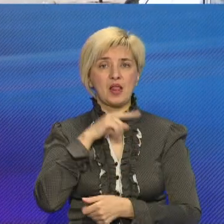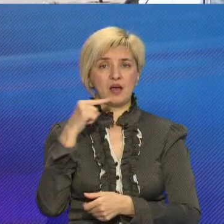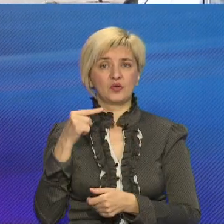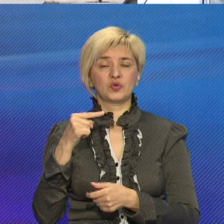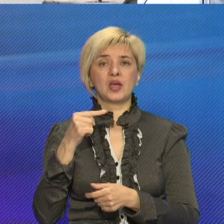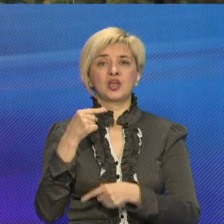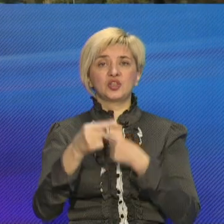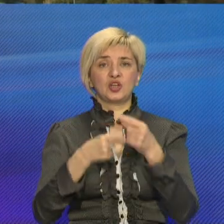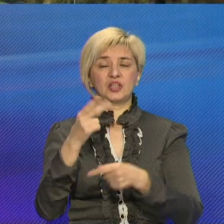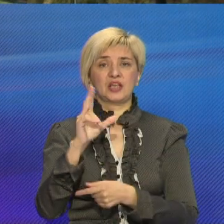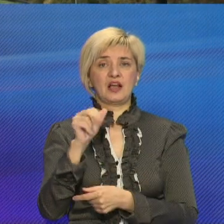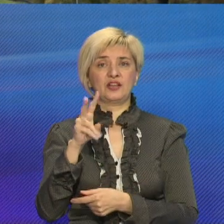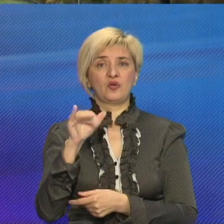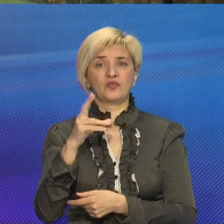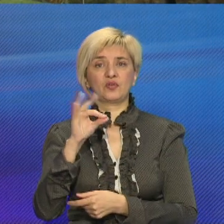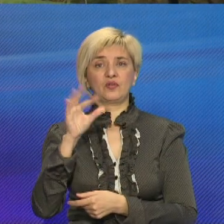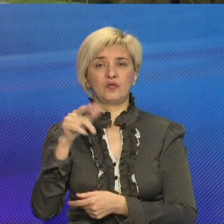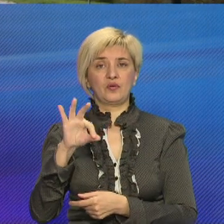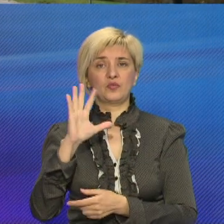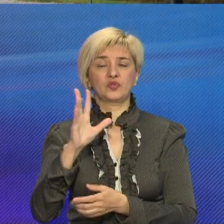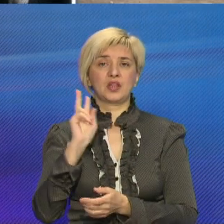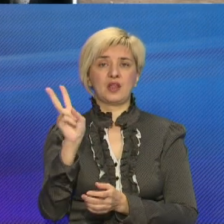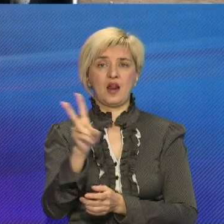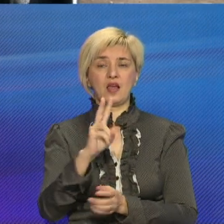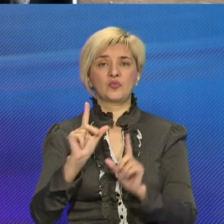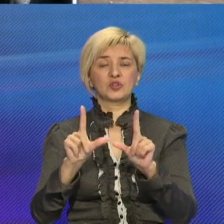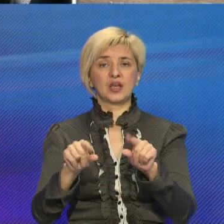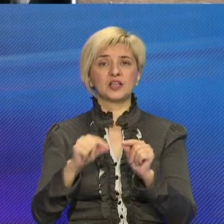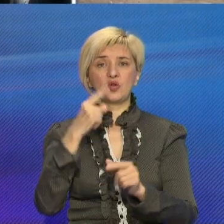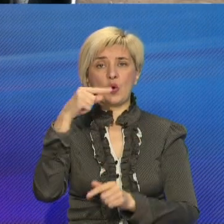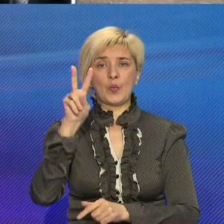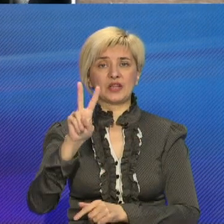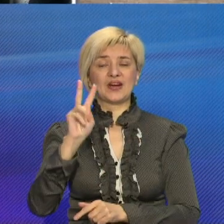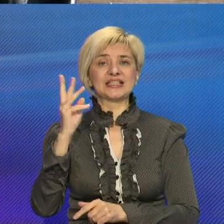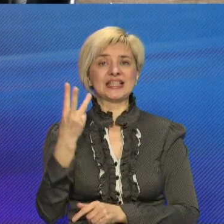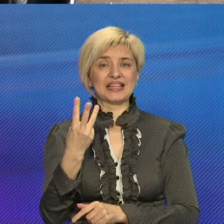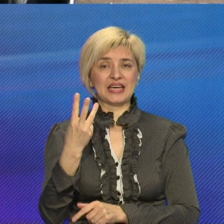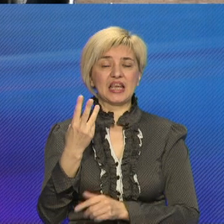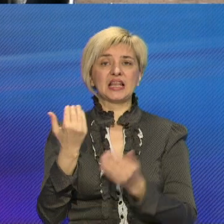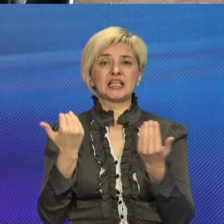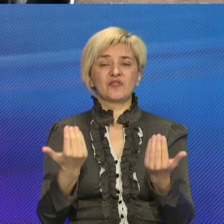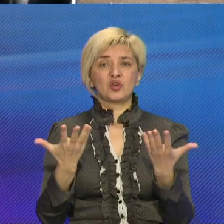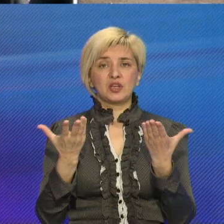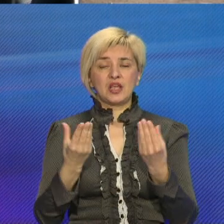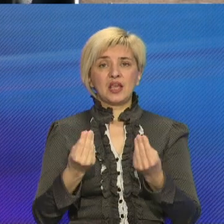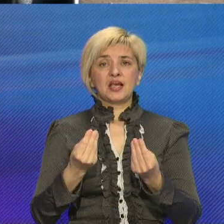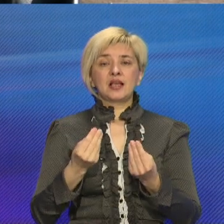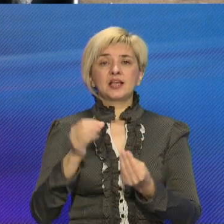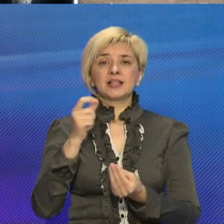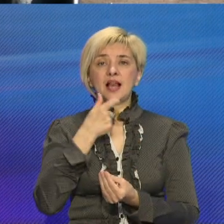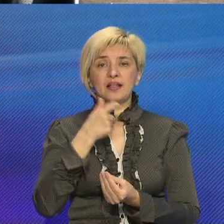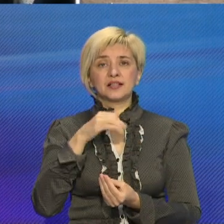ходити тролейбус номер 23. На сегодняшний день как с Ленинской, так и с Октябрьской